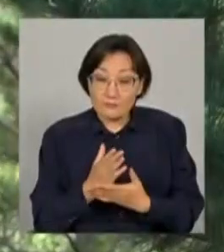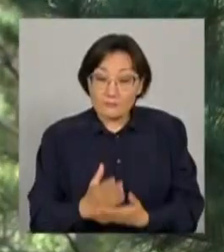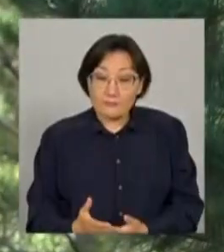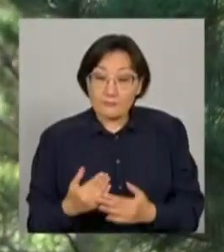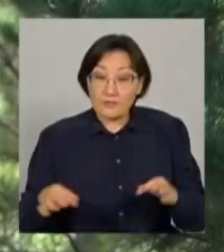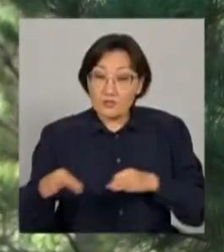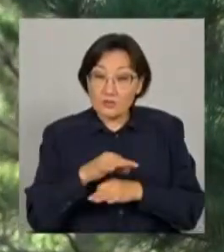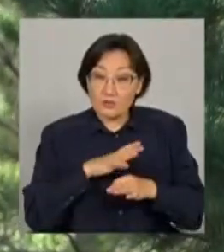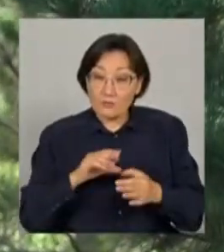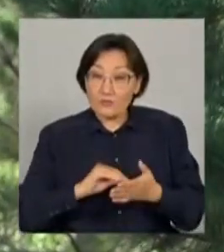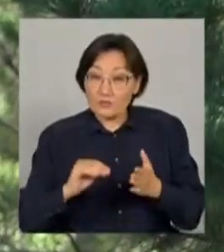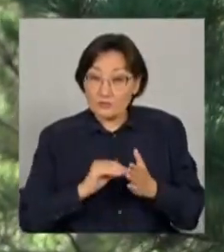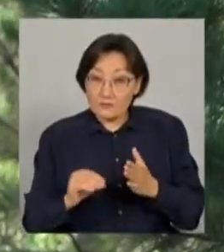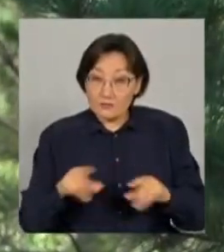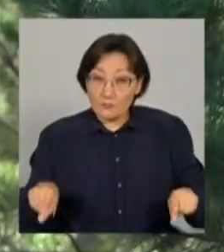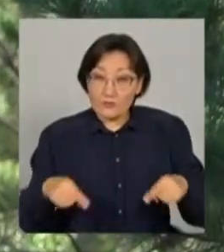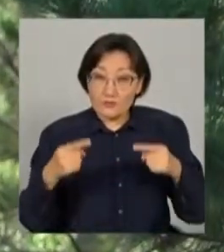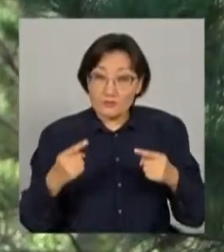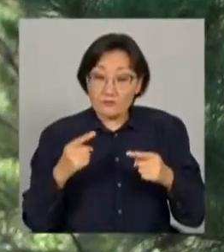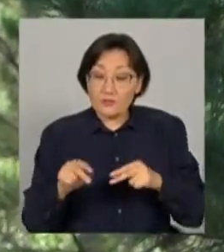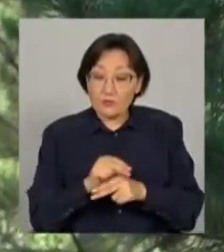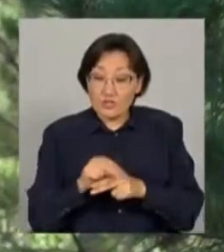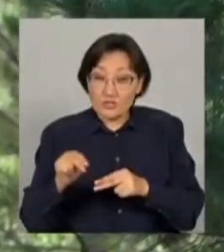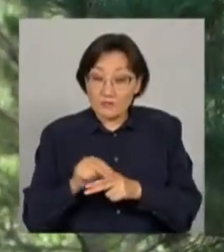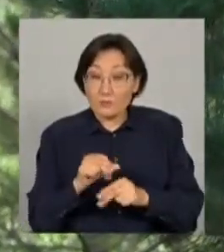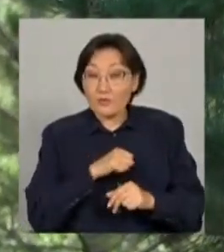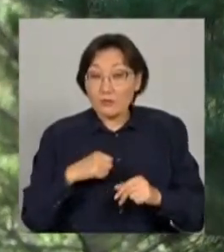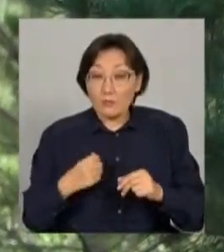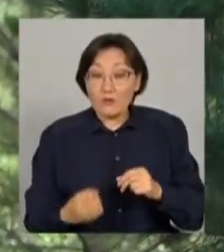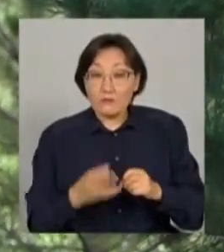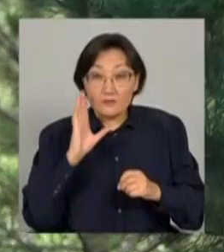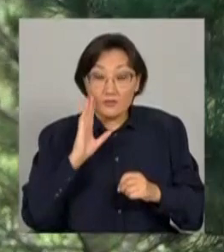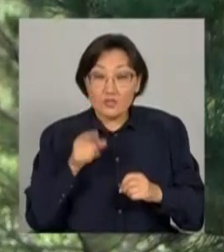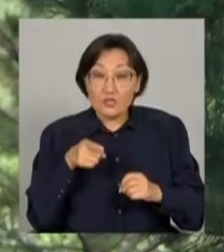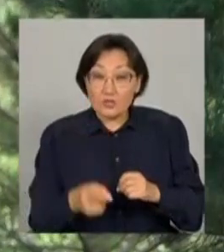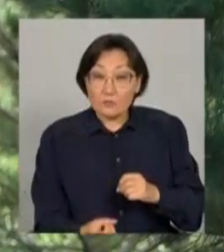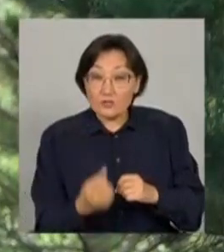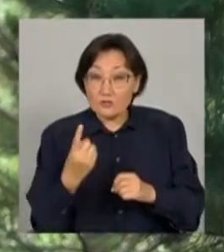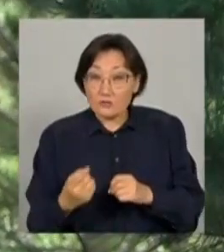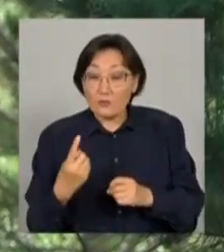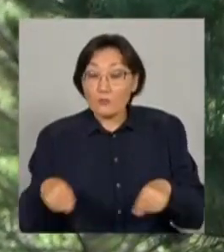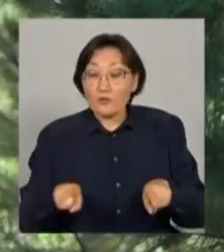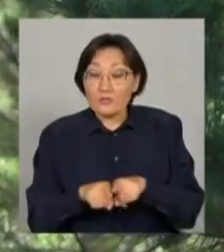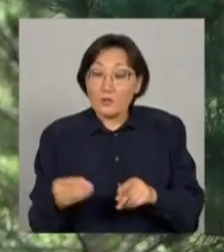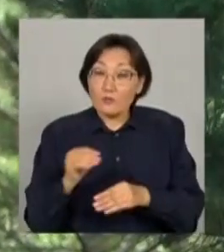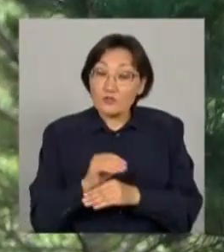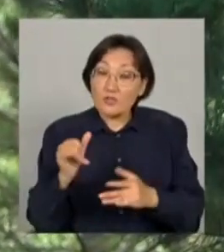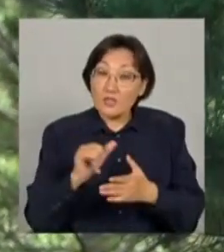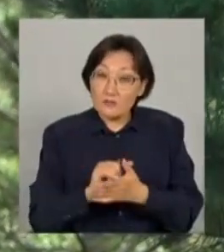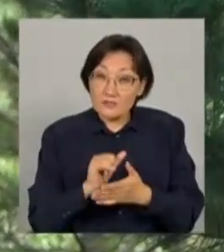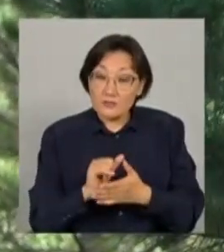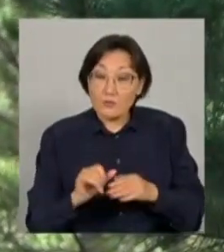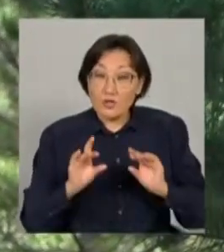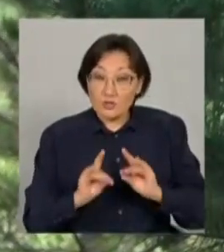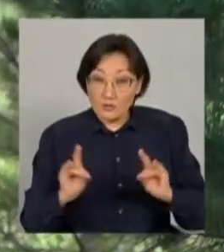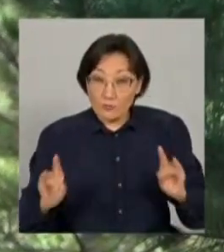В проекте были предусмотрено восстановление и реконструкция самого фонтана «Тысяча струй». Также была дополнительно установка